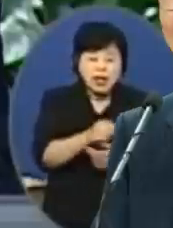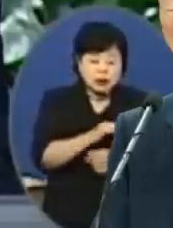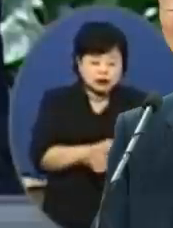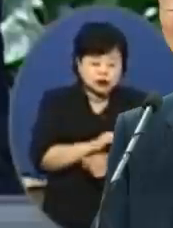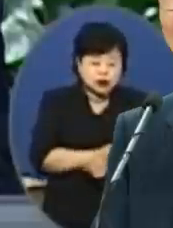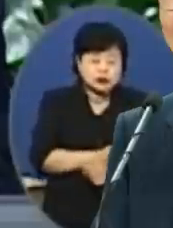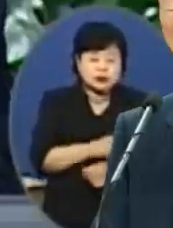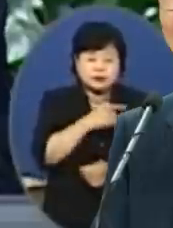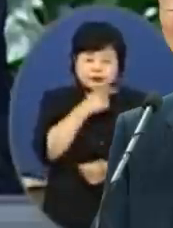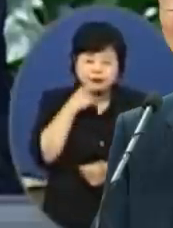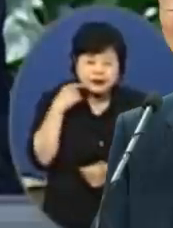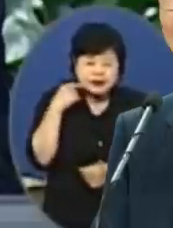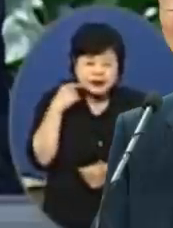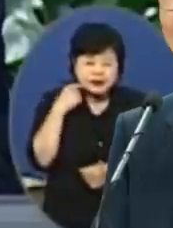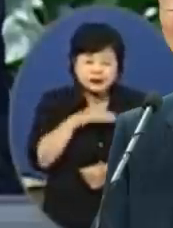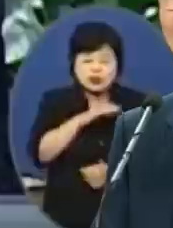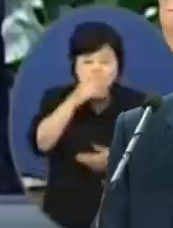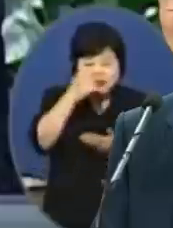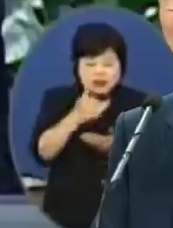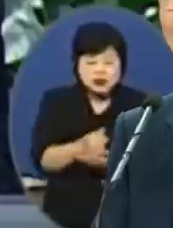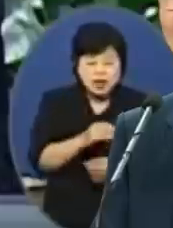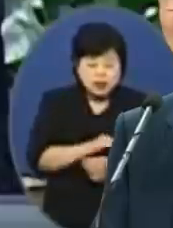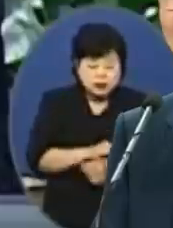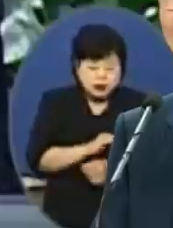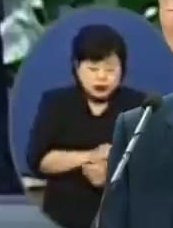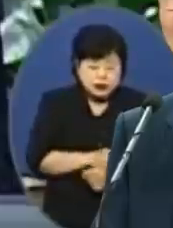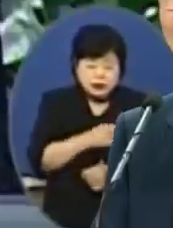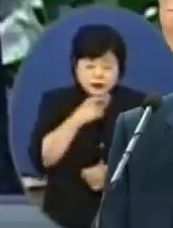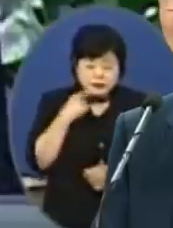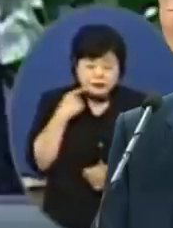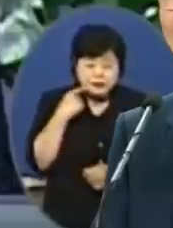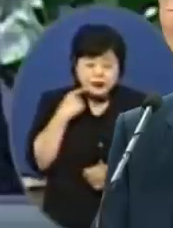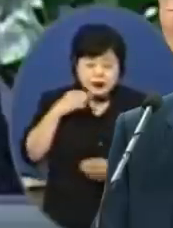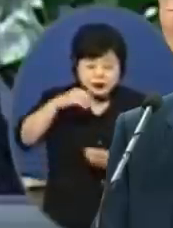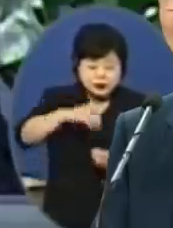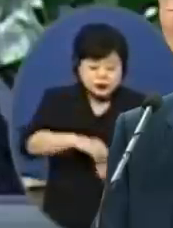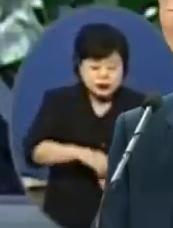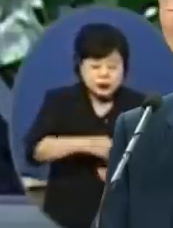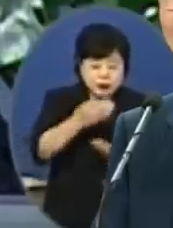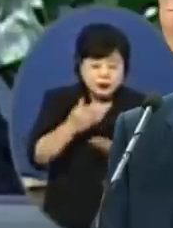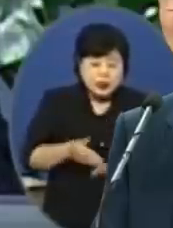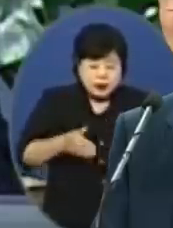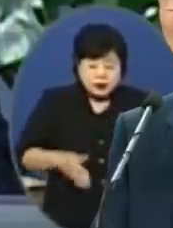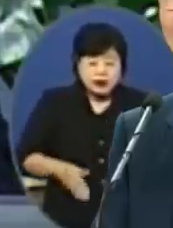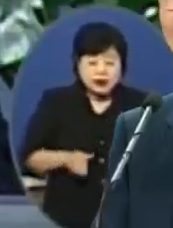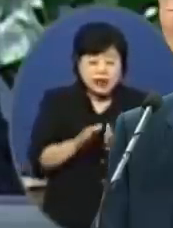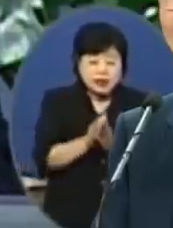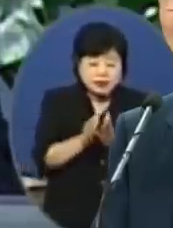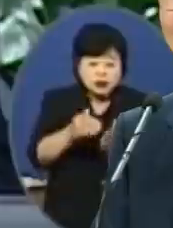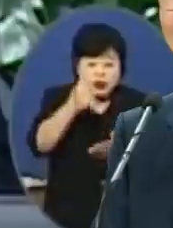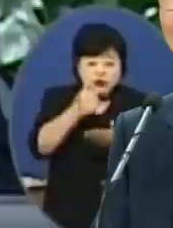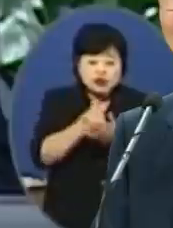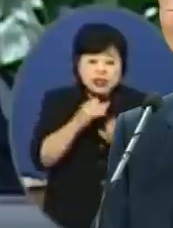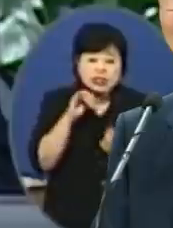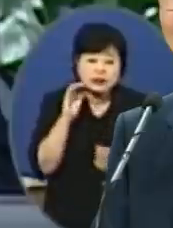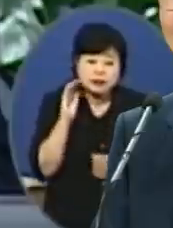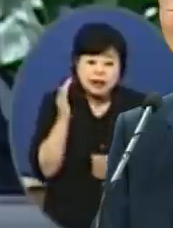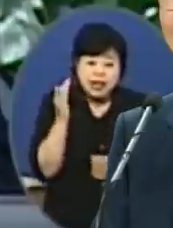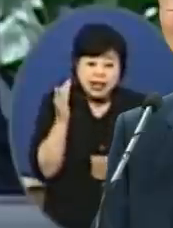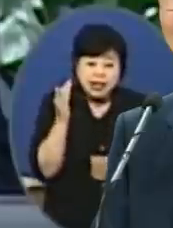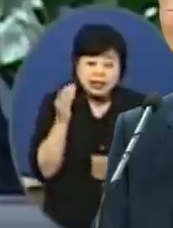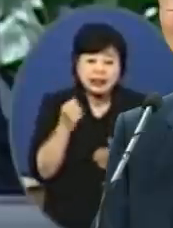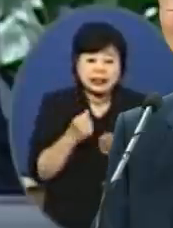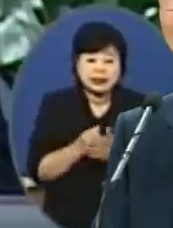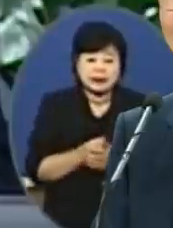피인 것입니다. 우리는 죄의 물든 피를 유전받아서 태어날 때부터 죄인인 것입니다.